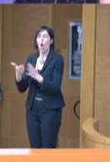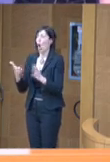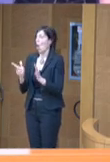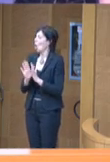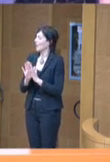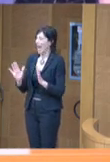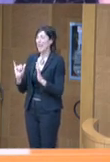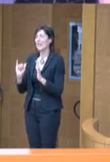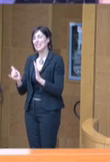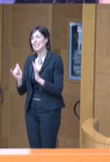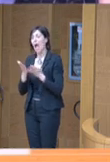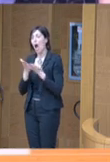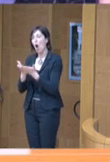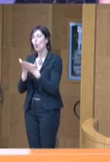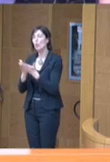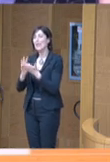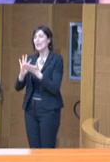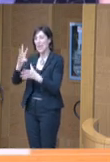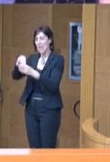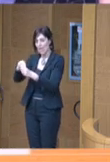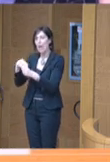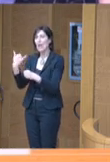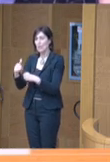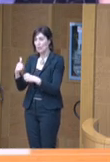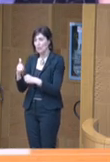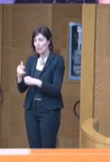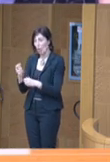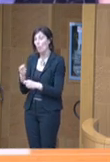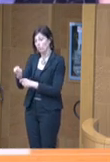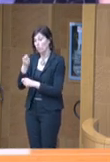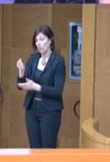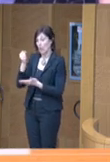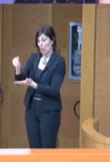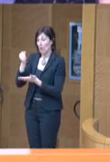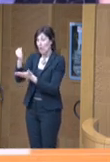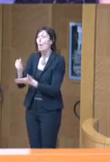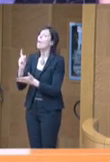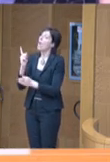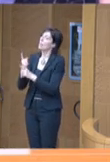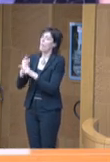fondamentale, gli ausili nelle scuole, infatti investiamo risorse, ma anche formiamo i docenti